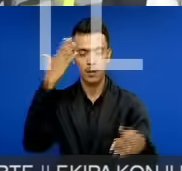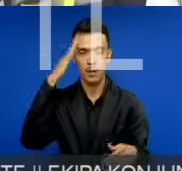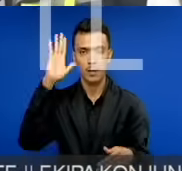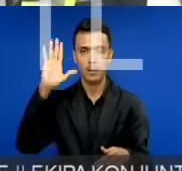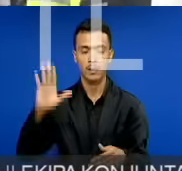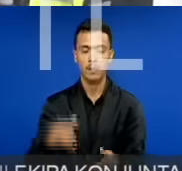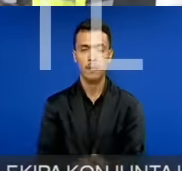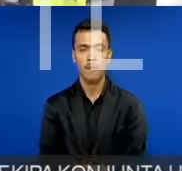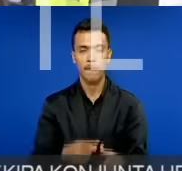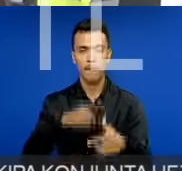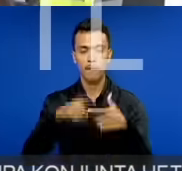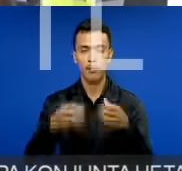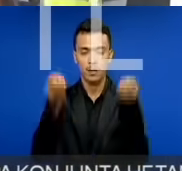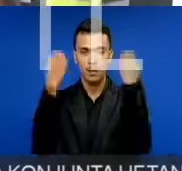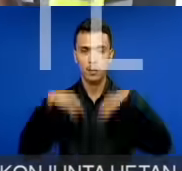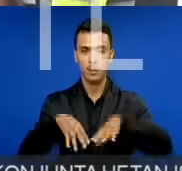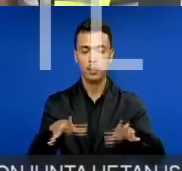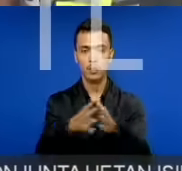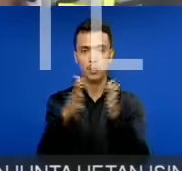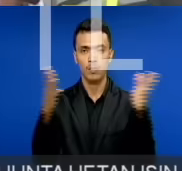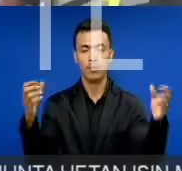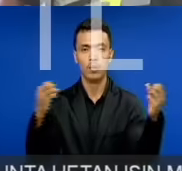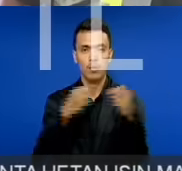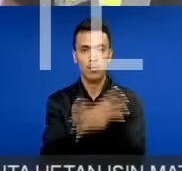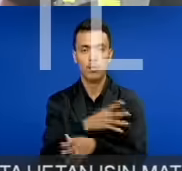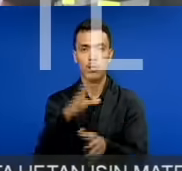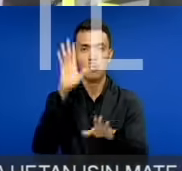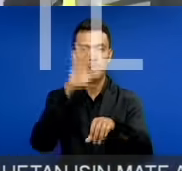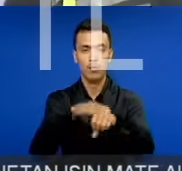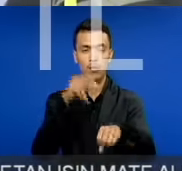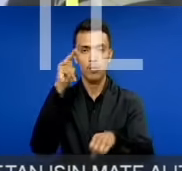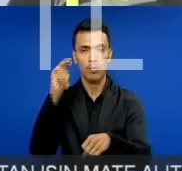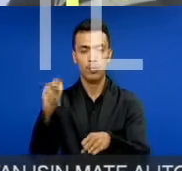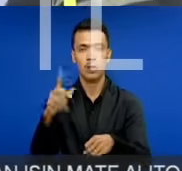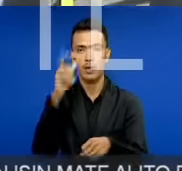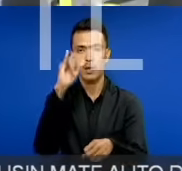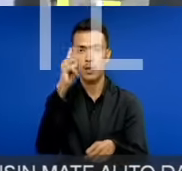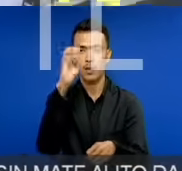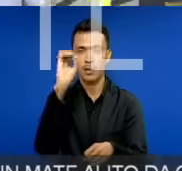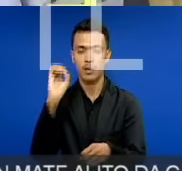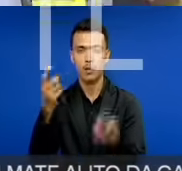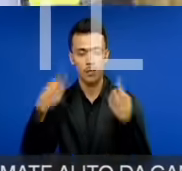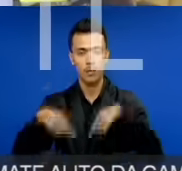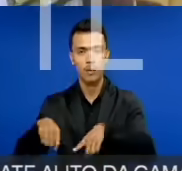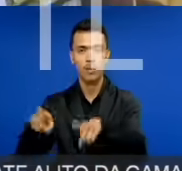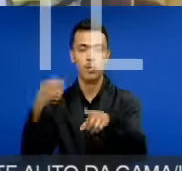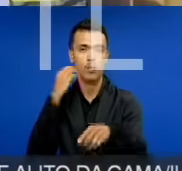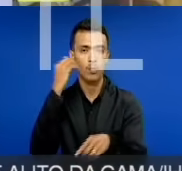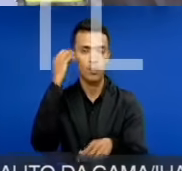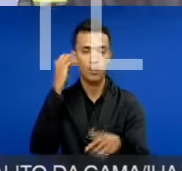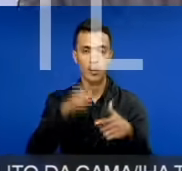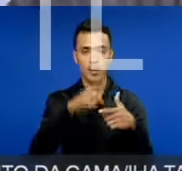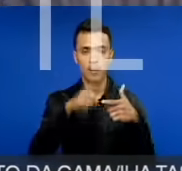Latena, ona anto, de repente, tasi saya teona, hau hak fodak, hau bolunya ona. Hau bolunya, anto, lito mai bauna. Anto na ami